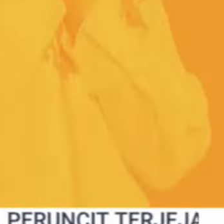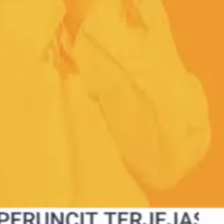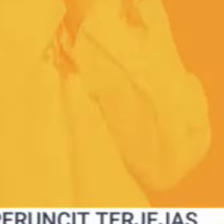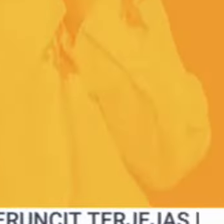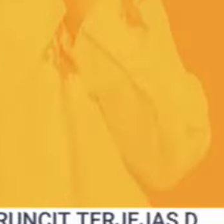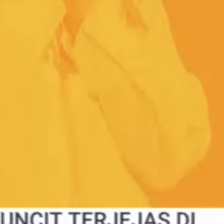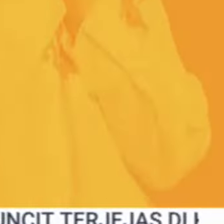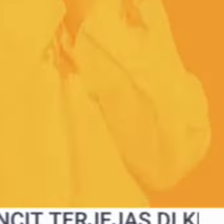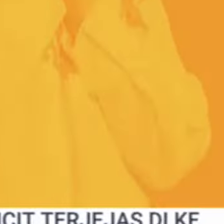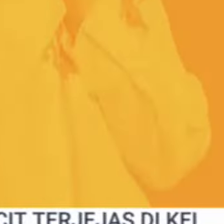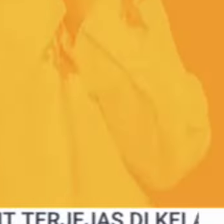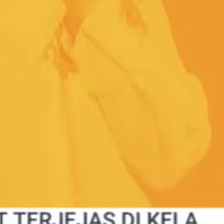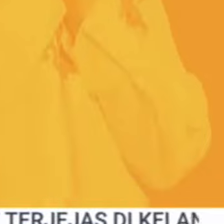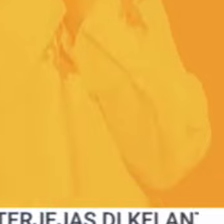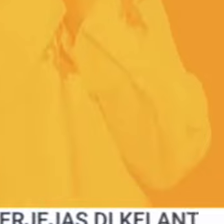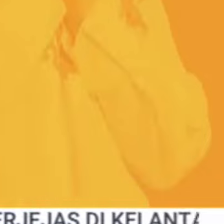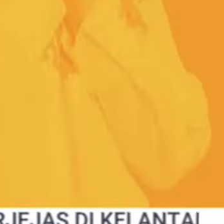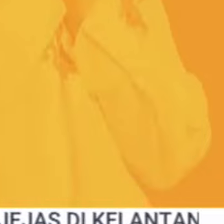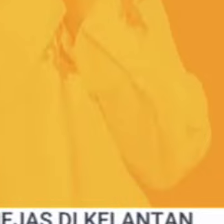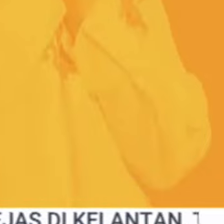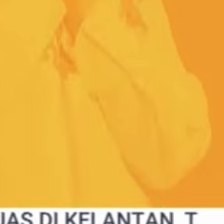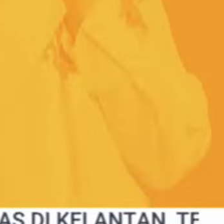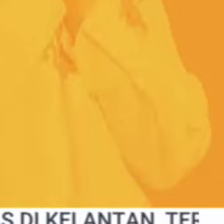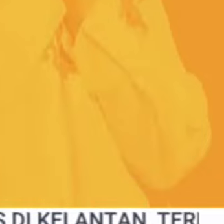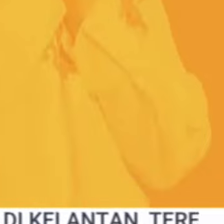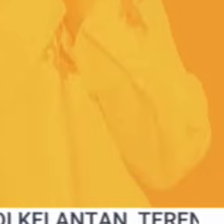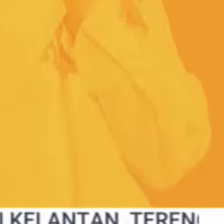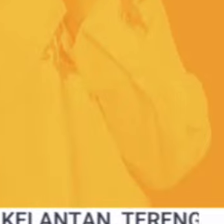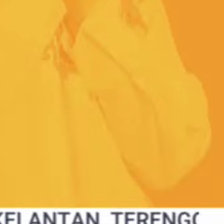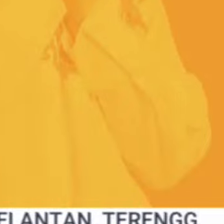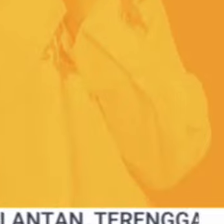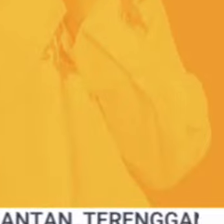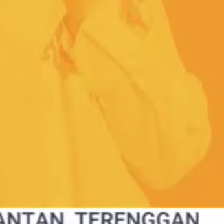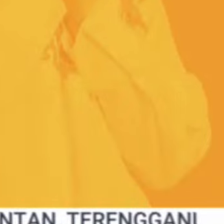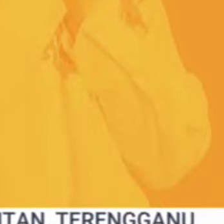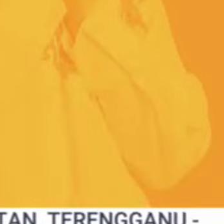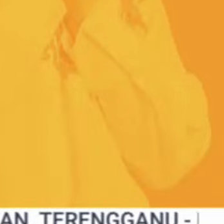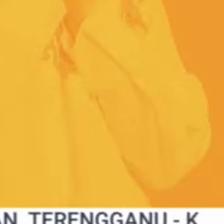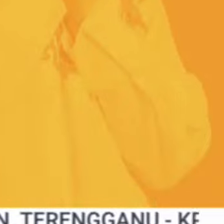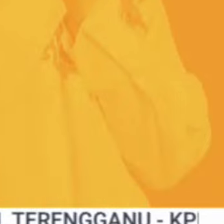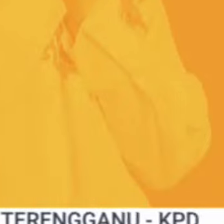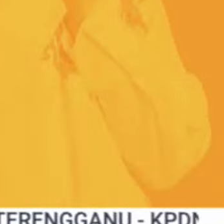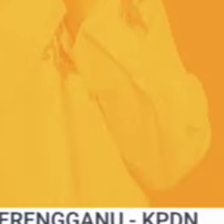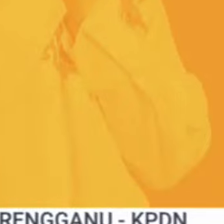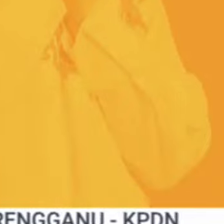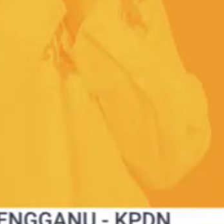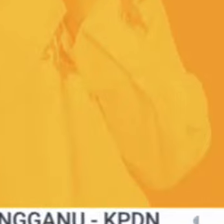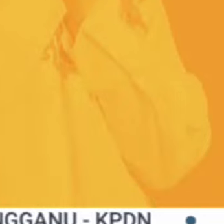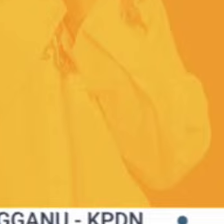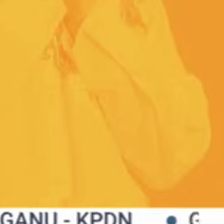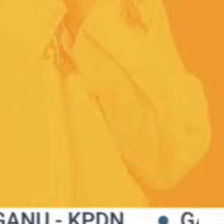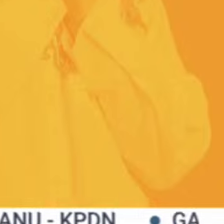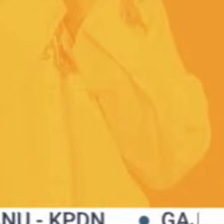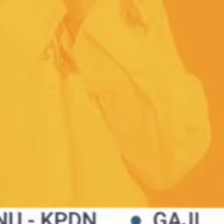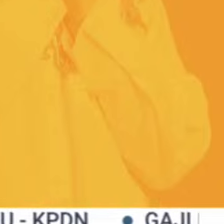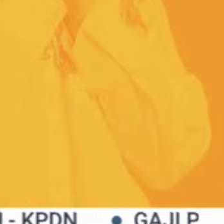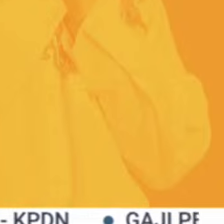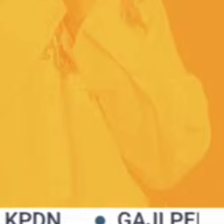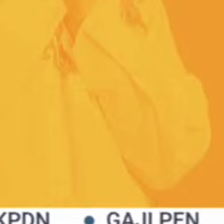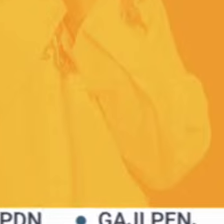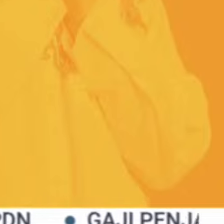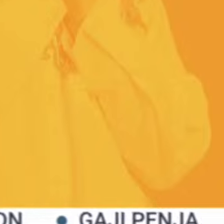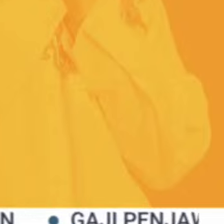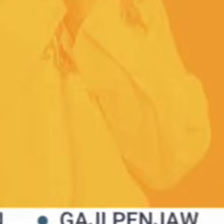kerajaan perpaduan di bawah kekini untuk golongan di 40 dengan harga 69